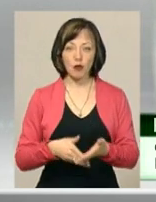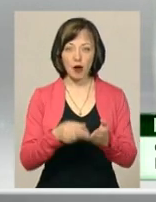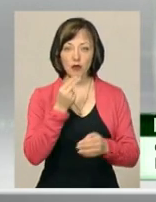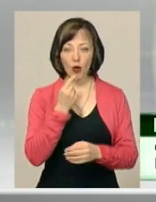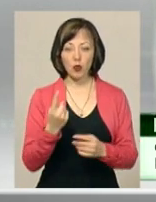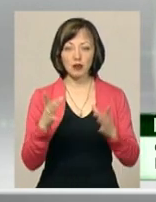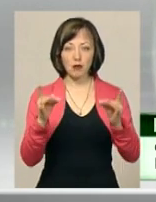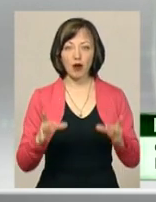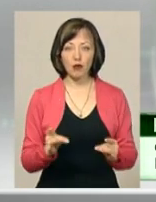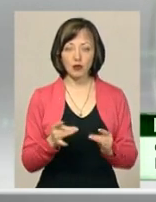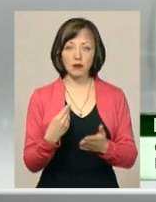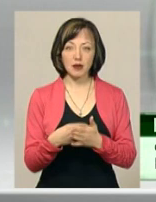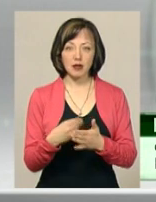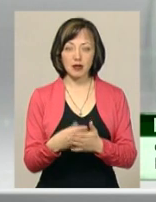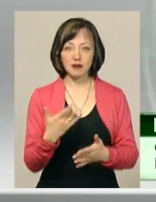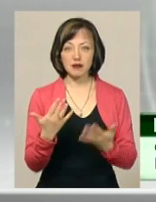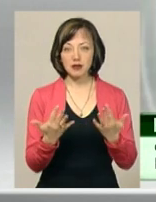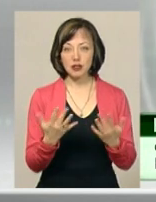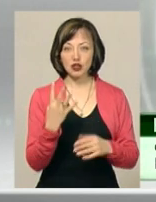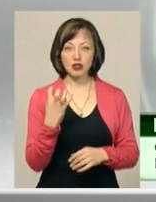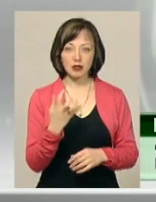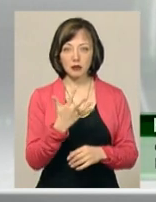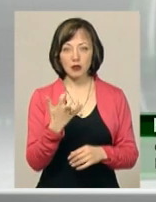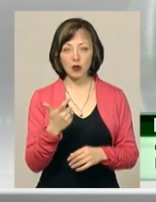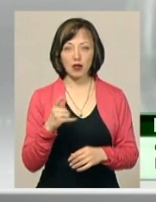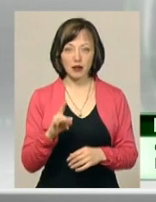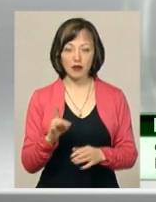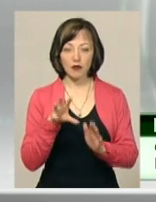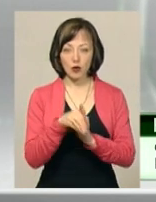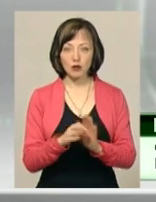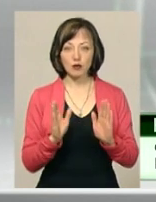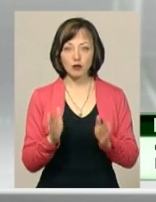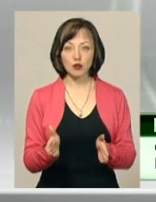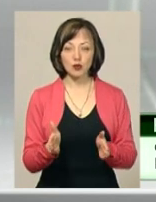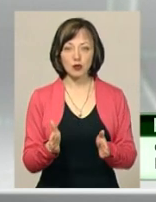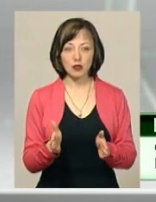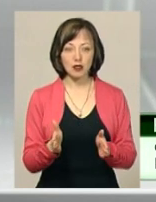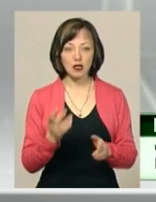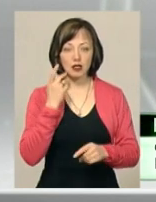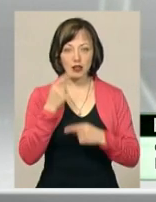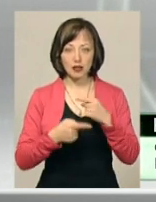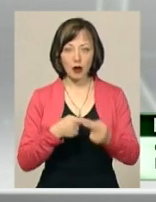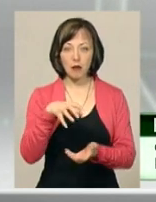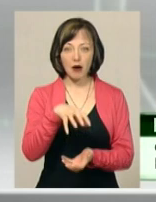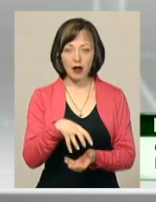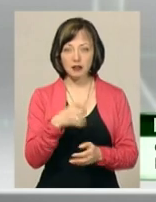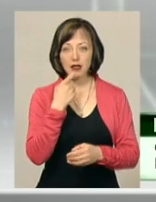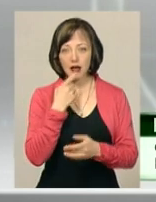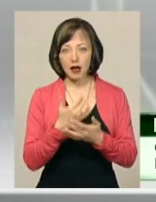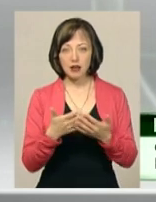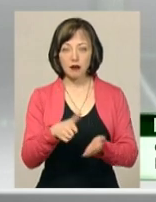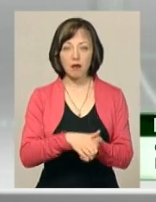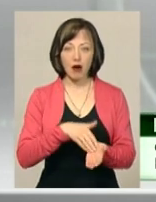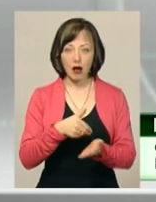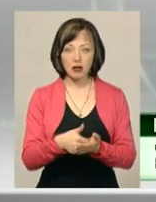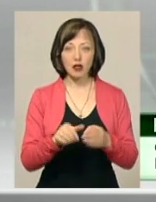Один пакунок коштує близько 400-500 гривень, і туди будуть входити такі традиційні страви, як паска, яйця,